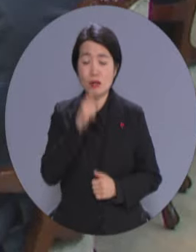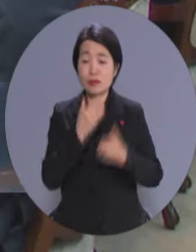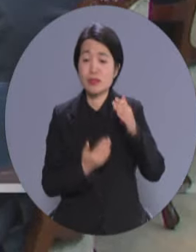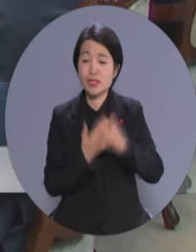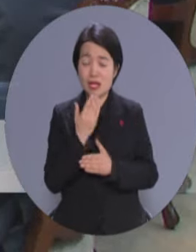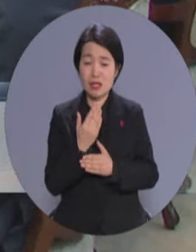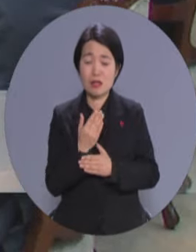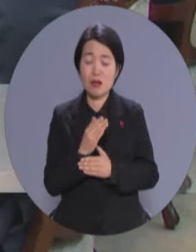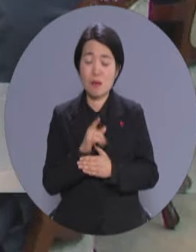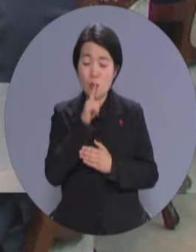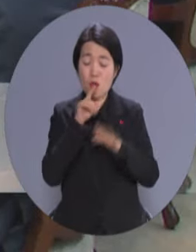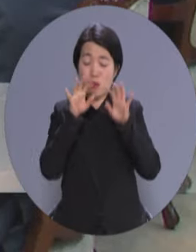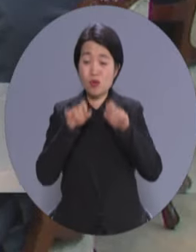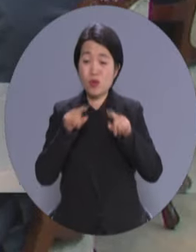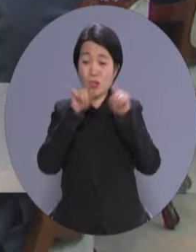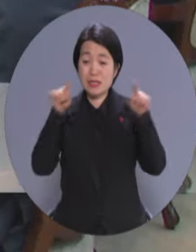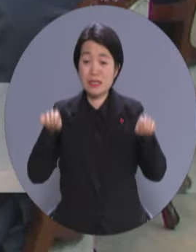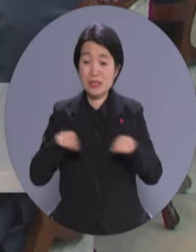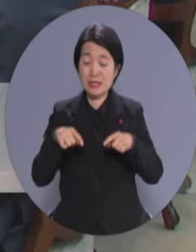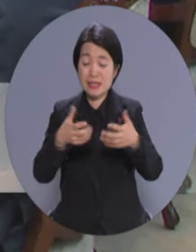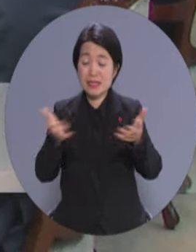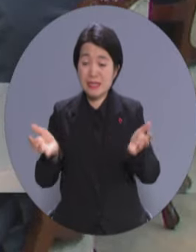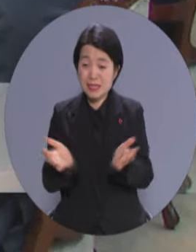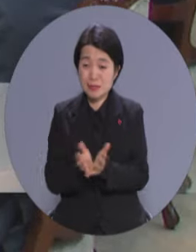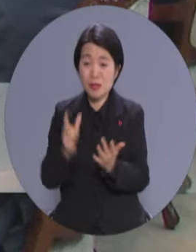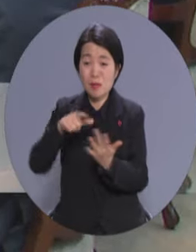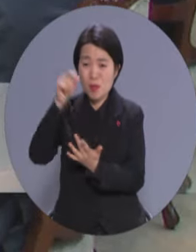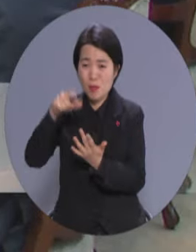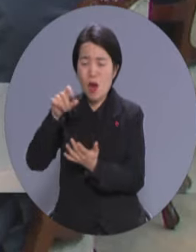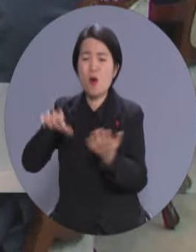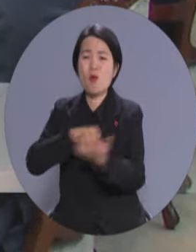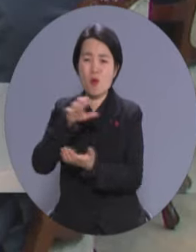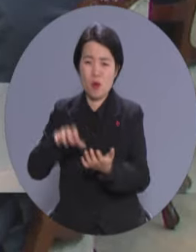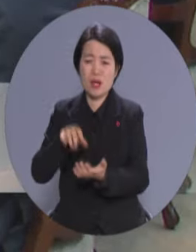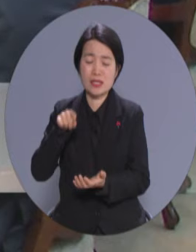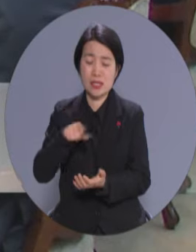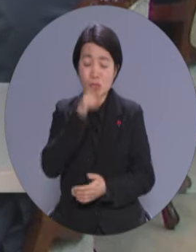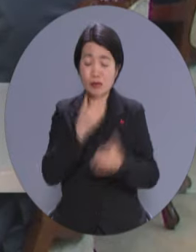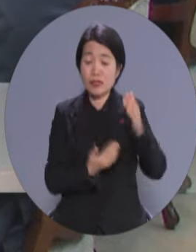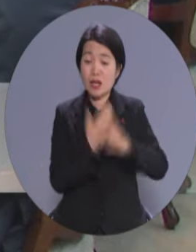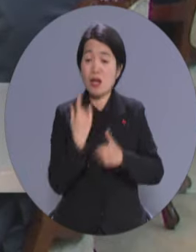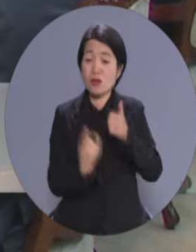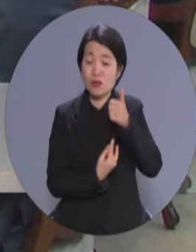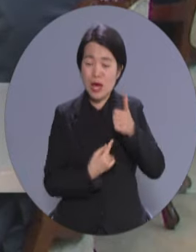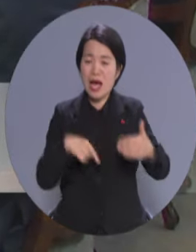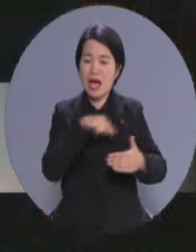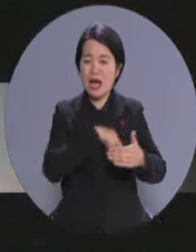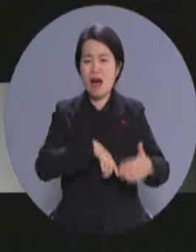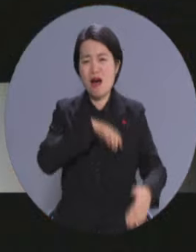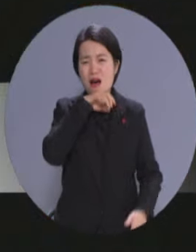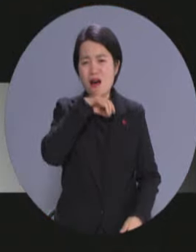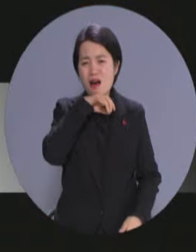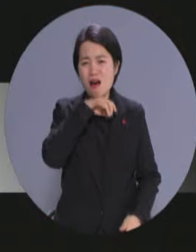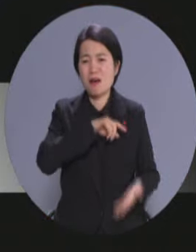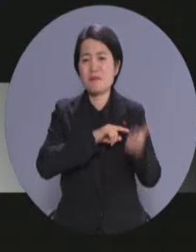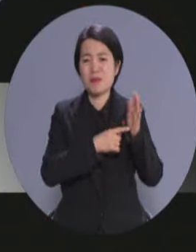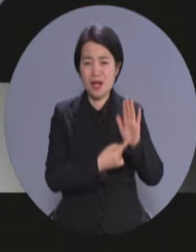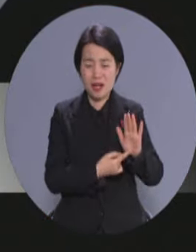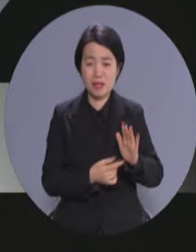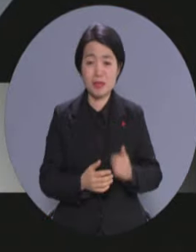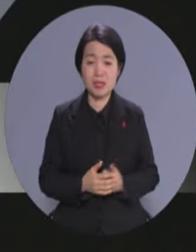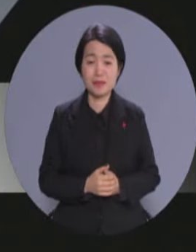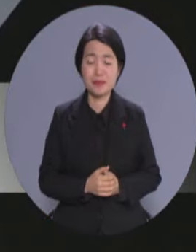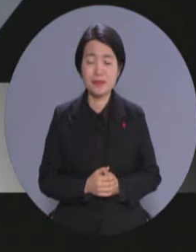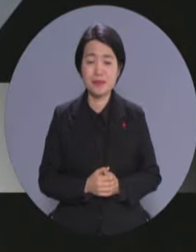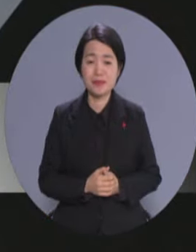여순사건 진상조사보고서 작성기획단의 편파성 논란 등과 관련해 여순사건위원회 내부에서도 반발이 터져나오고